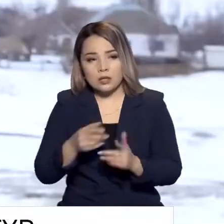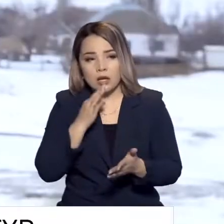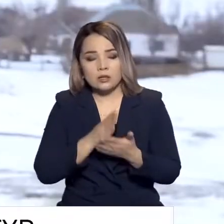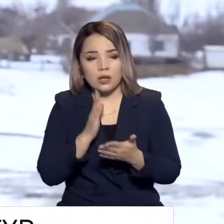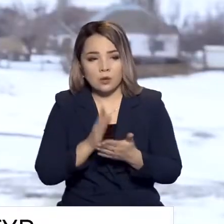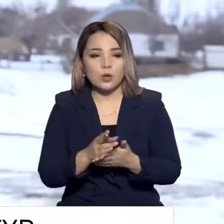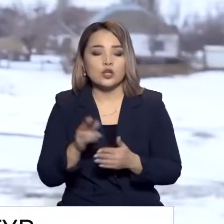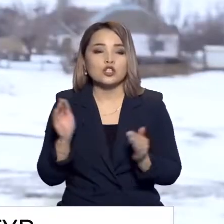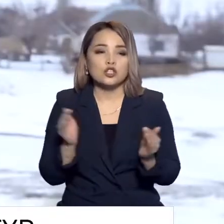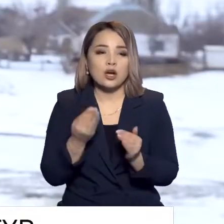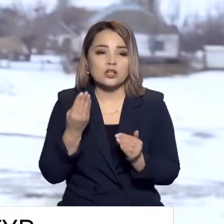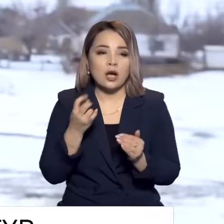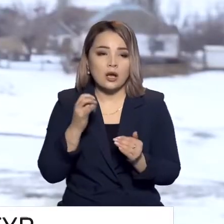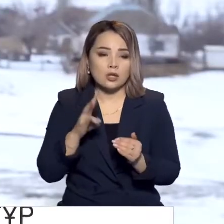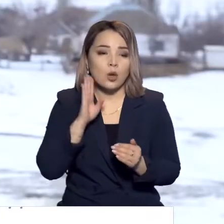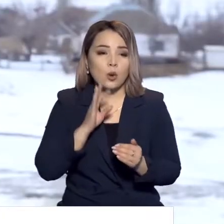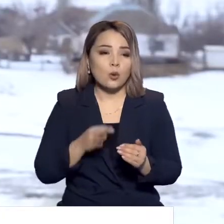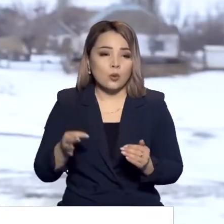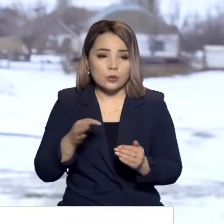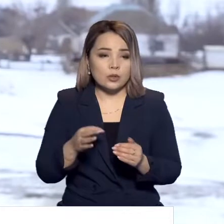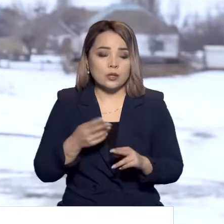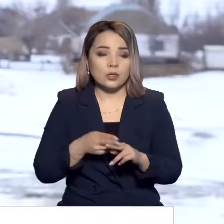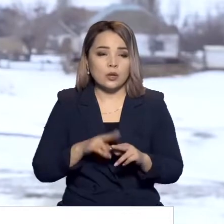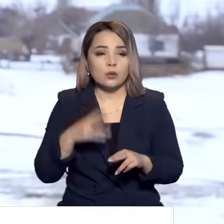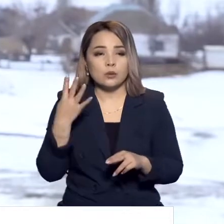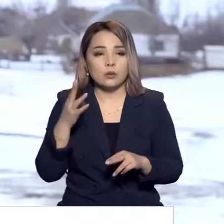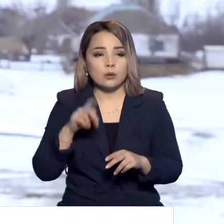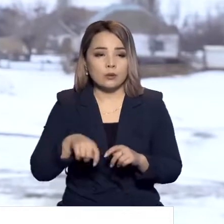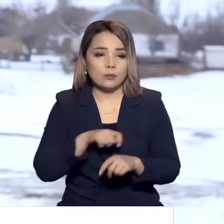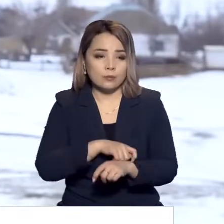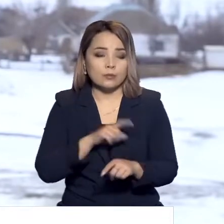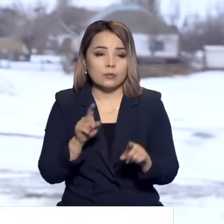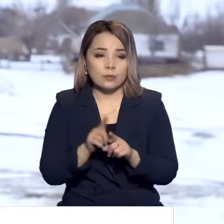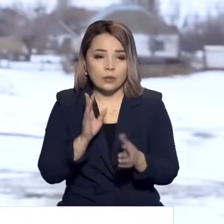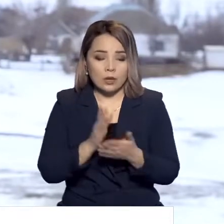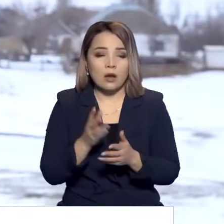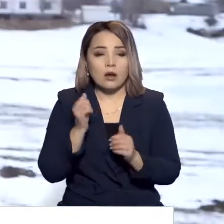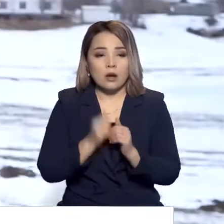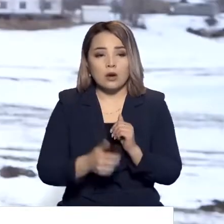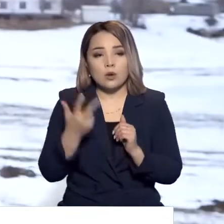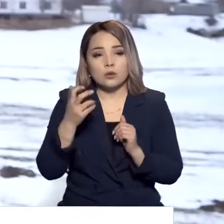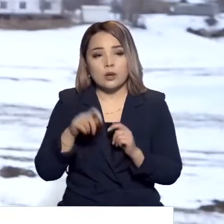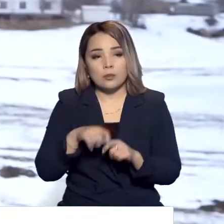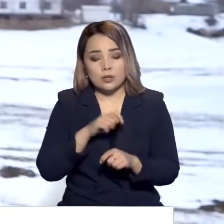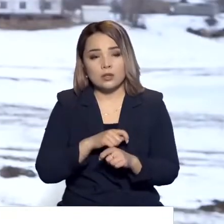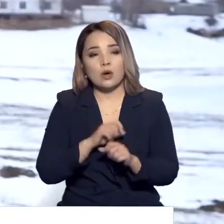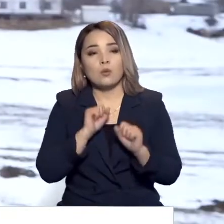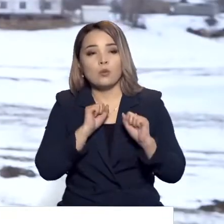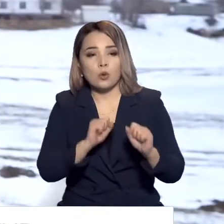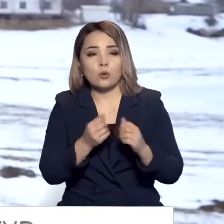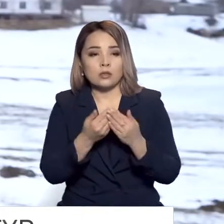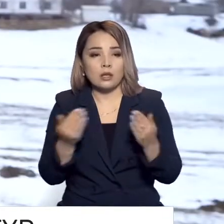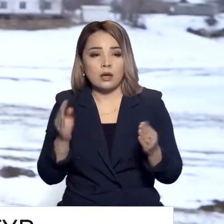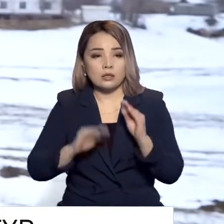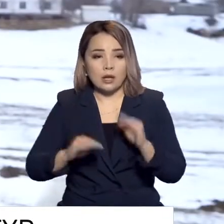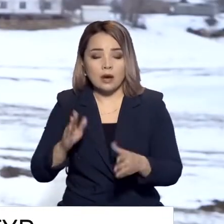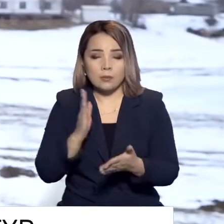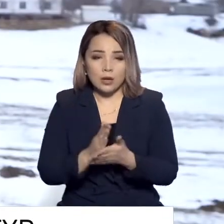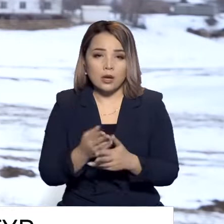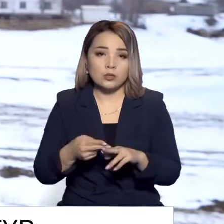Шаян өзенінің ұзындығы 4 километрге жуықтайды. Соның әр 300 метр сайын бөгет қойылады. Сол бөгеттер